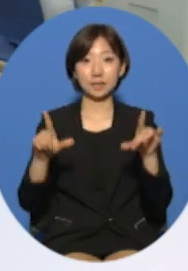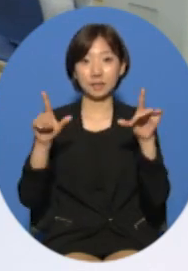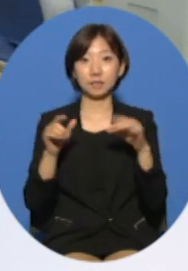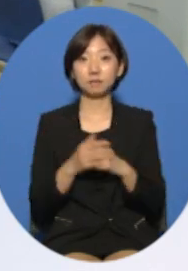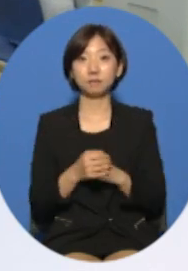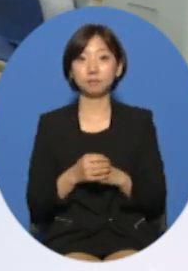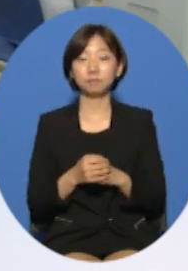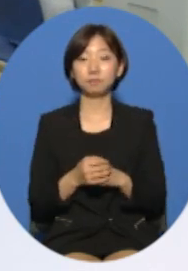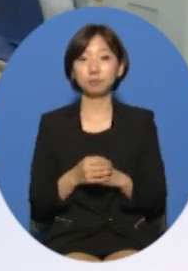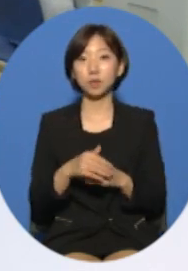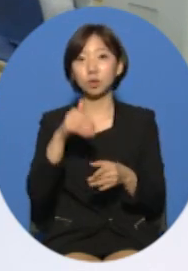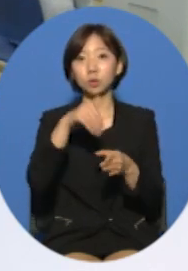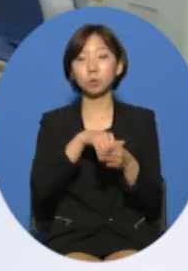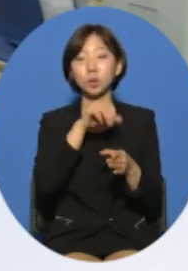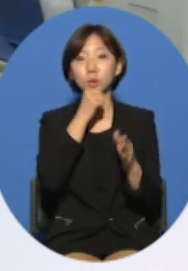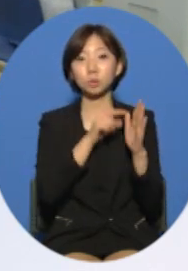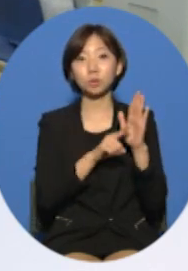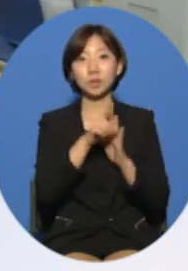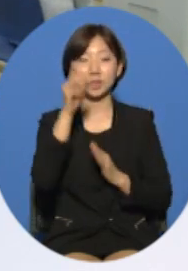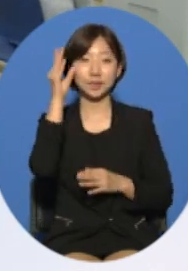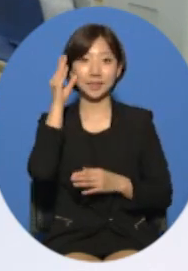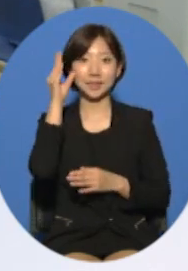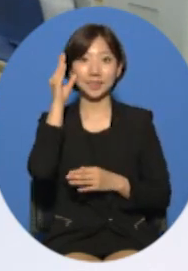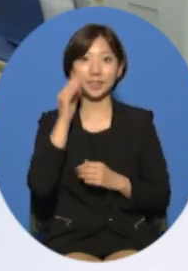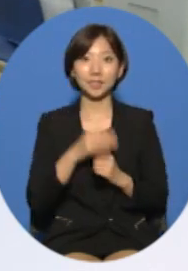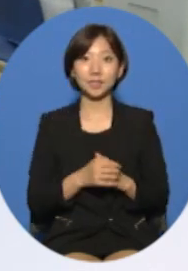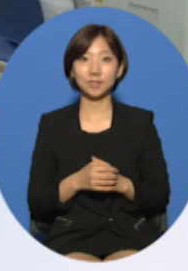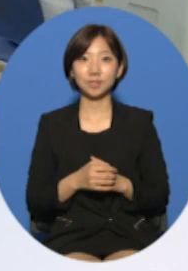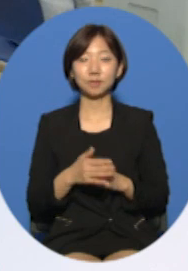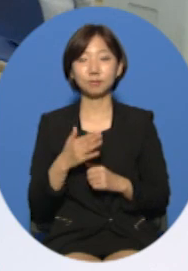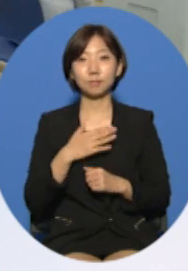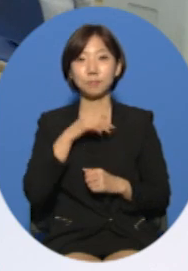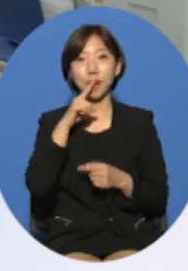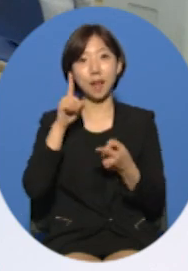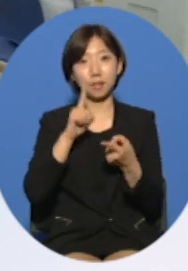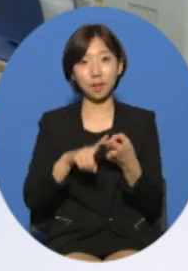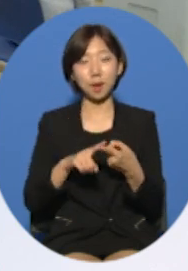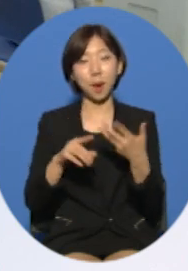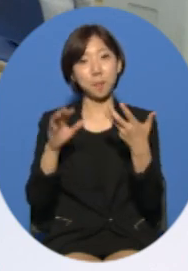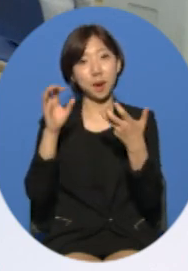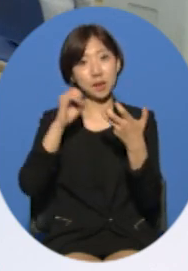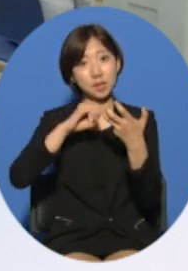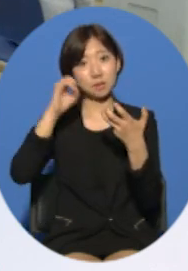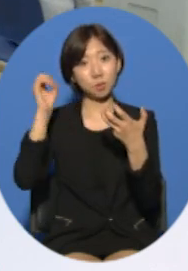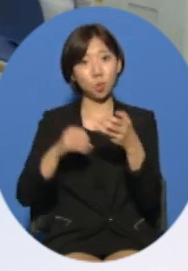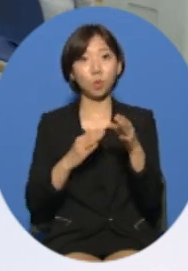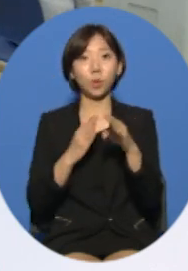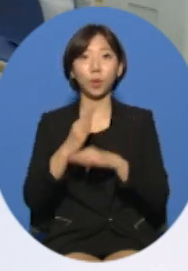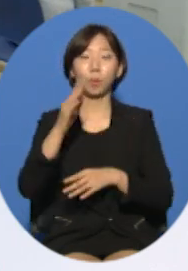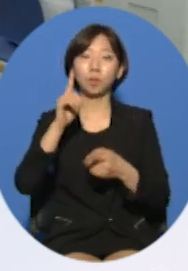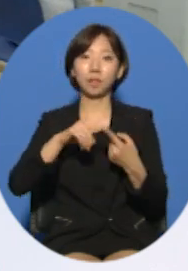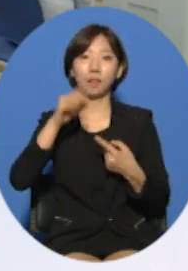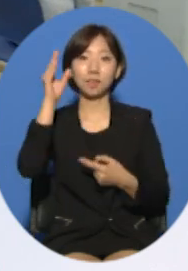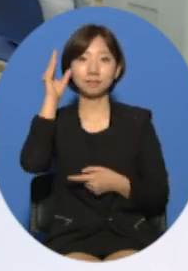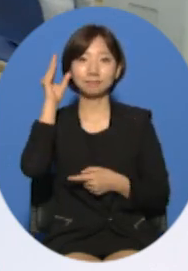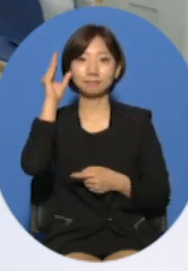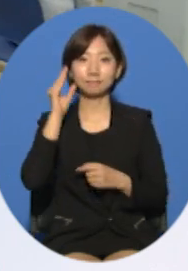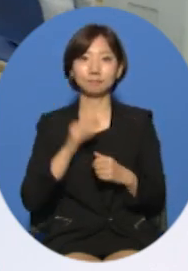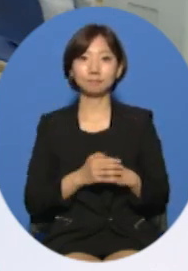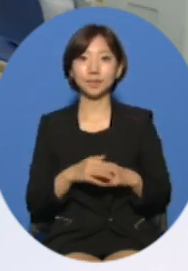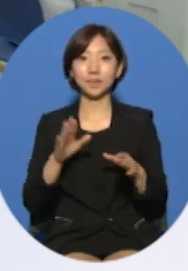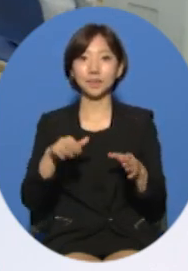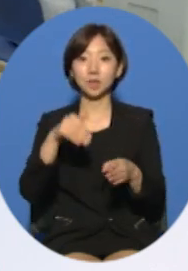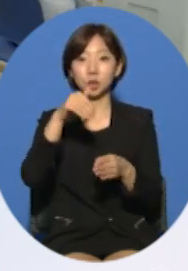얼마나 될지 기대가 큽니다. 투표율이 과연 저희가 말씀드린 것처럼 80%를 넘게 될지 네. 기대가 되는데요. 자, 지금